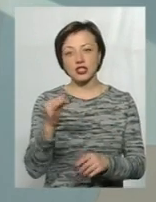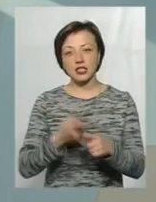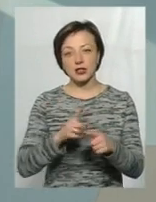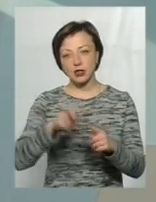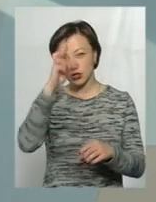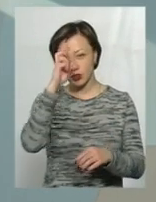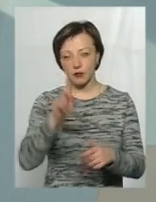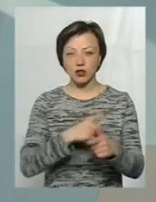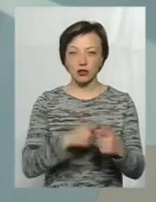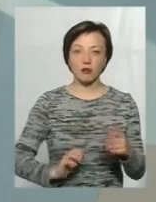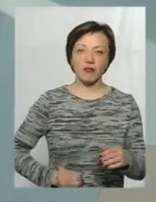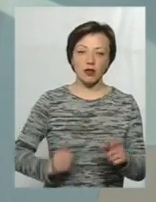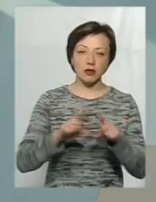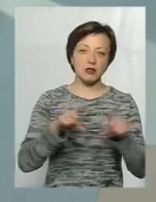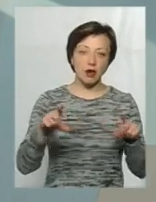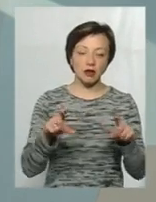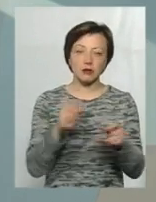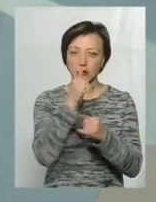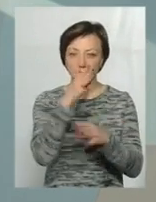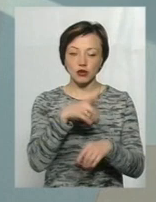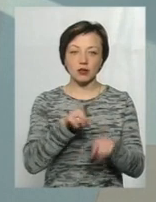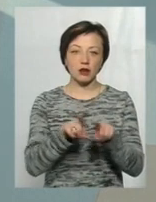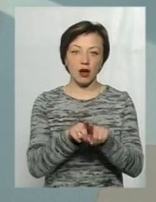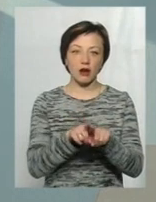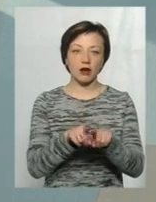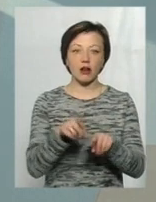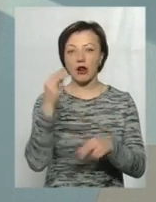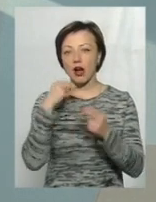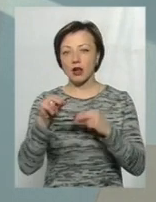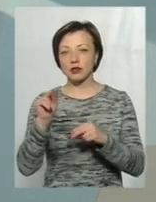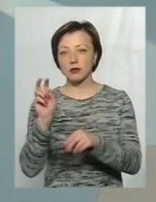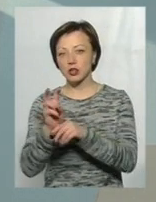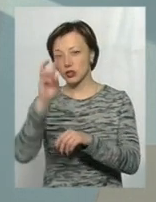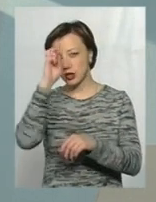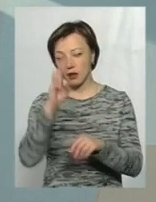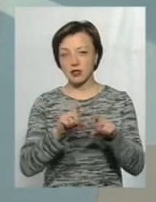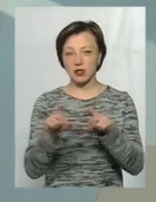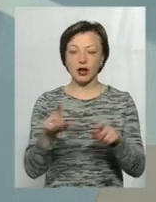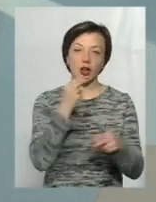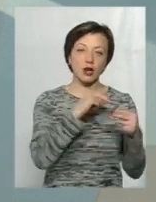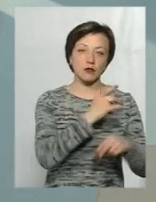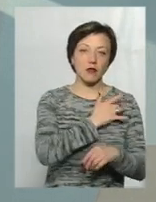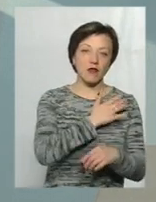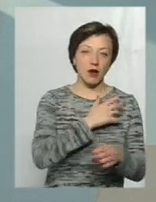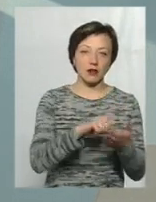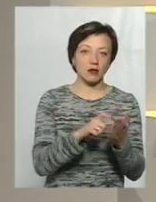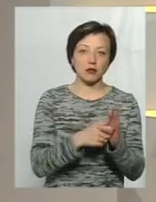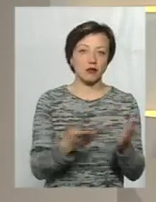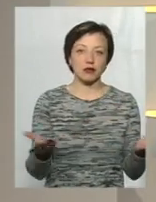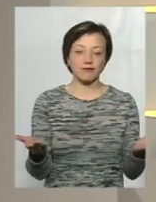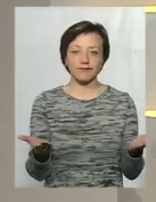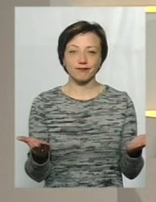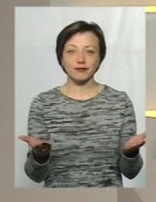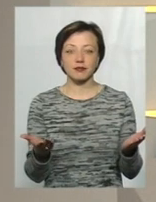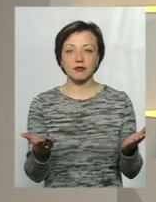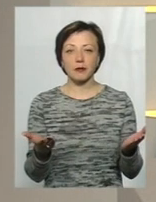державний заклад, чи це приватний заклад. Не можна так огульно говорити, що краще піти лише в державний заклад, чи краще піти лише в приватний